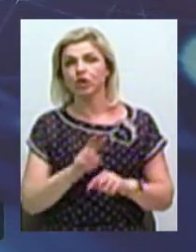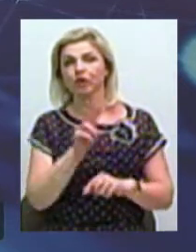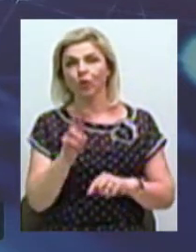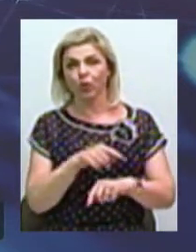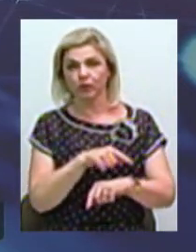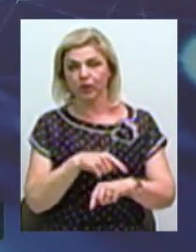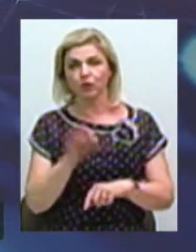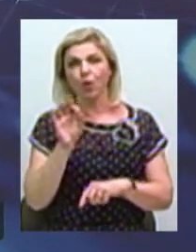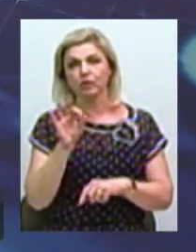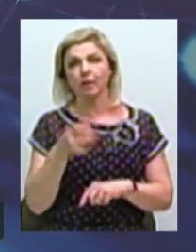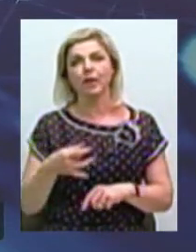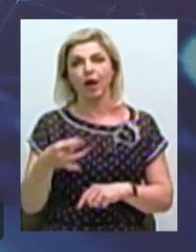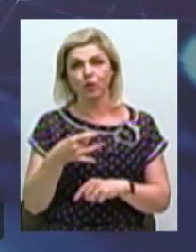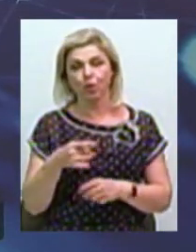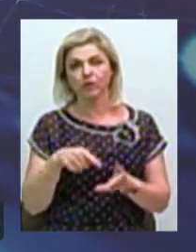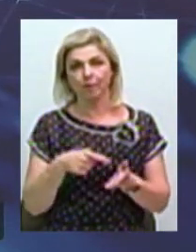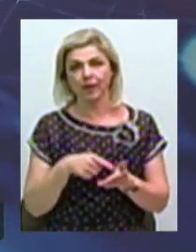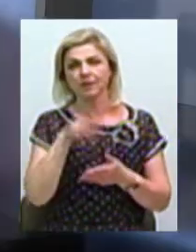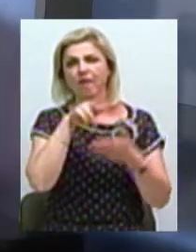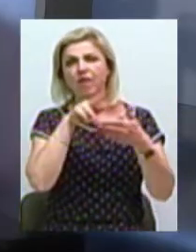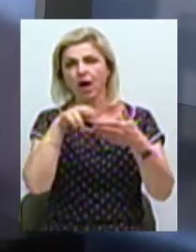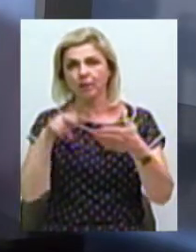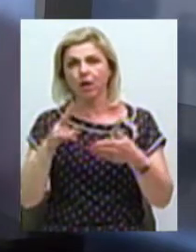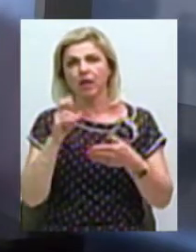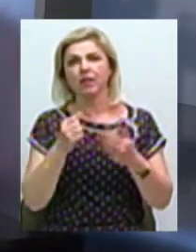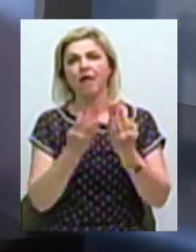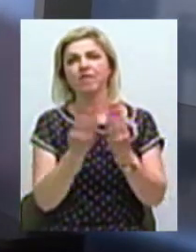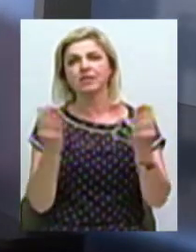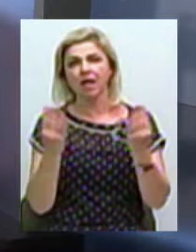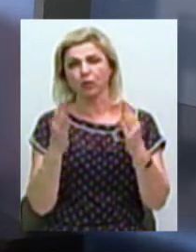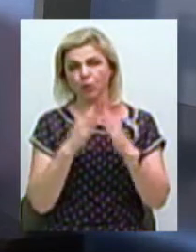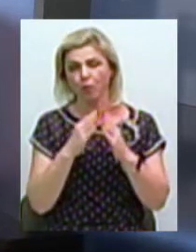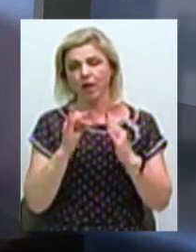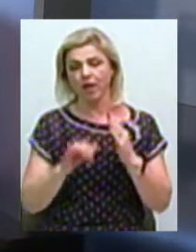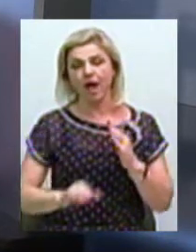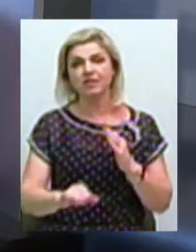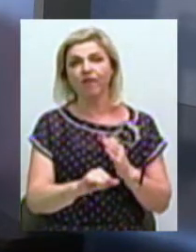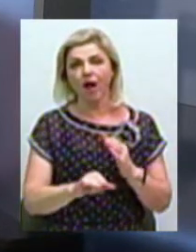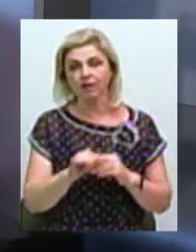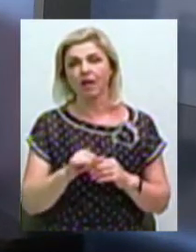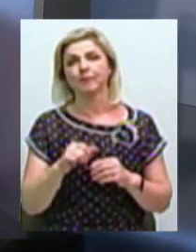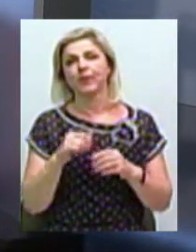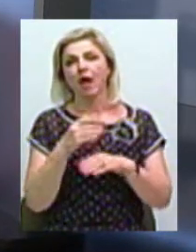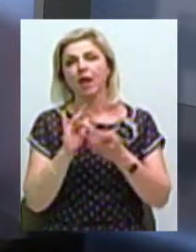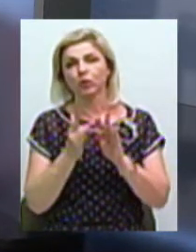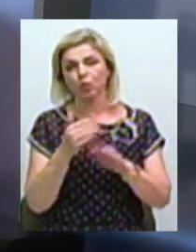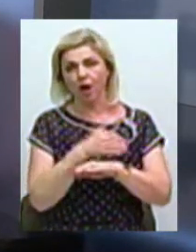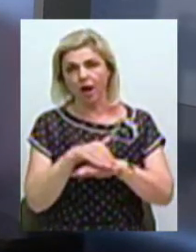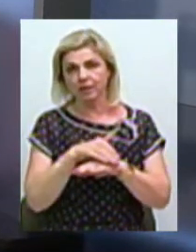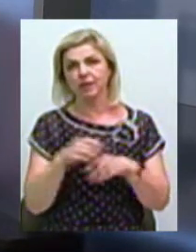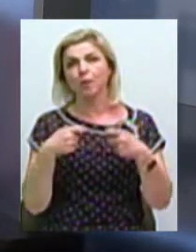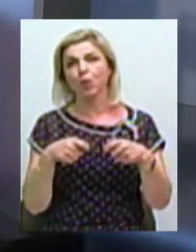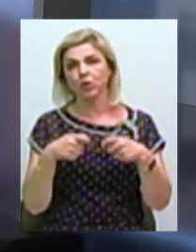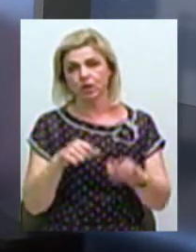районі міста зафарбували на фасадах та асфальті написи інтернет-адрес, пов'язаних з продажем наркотиків.